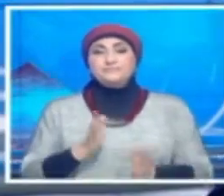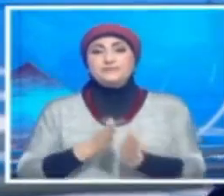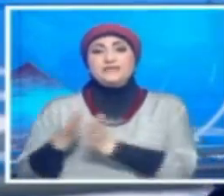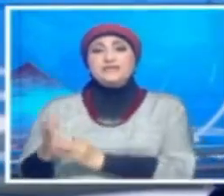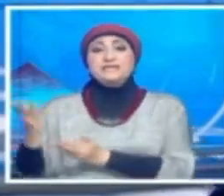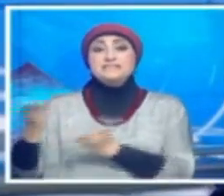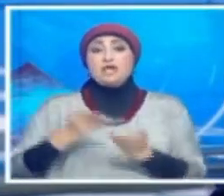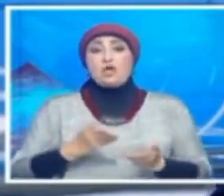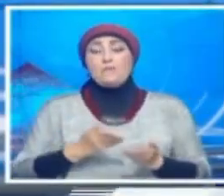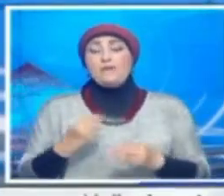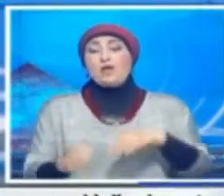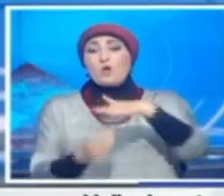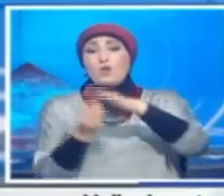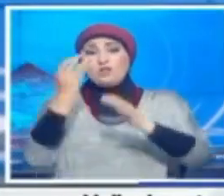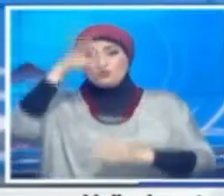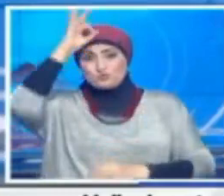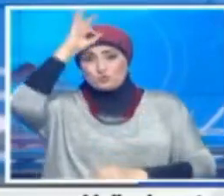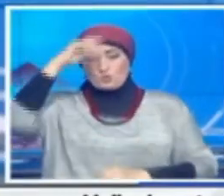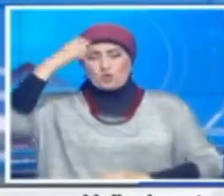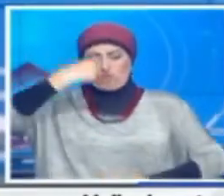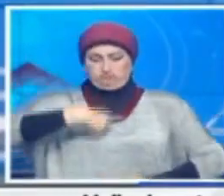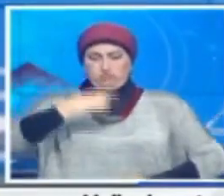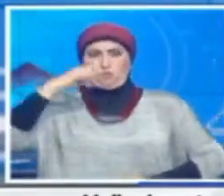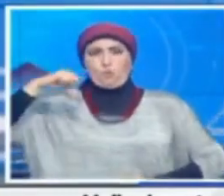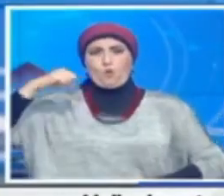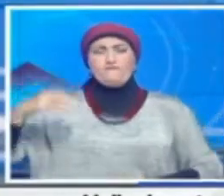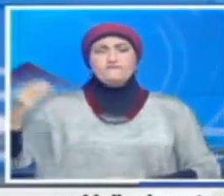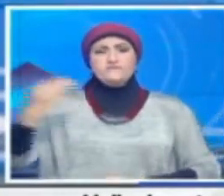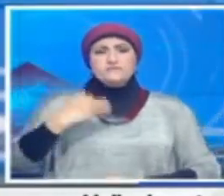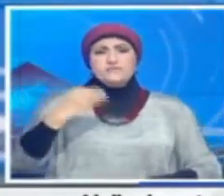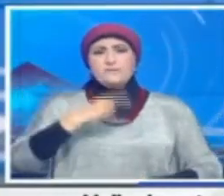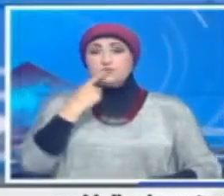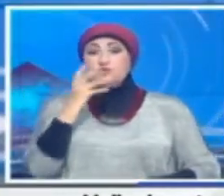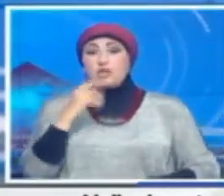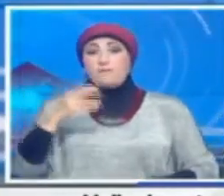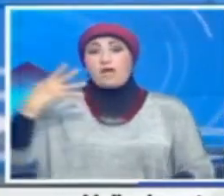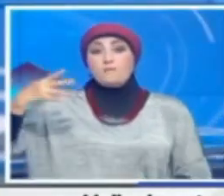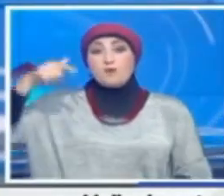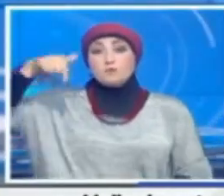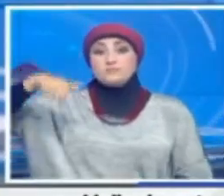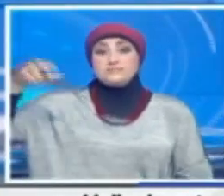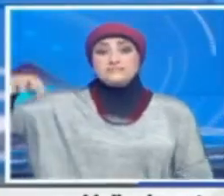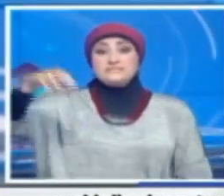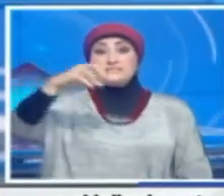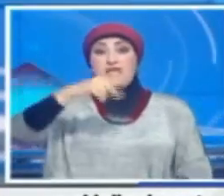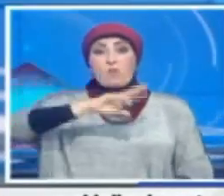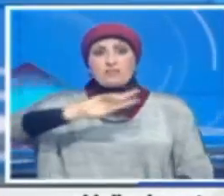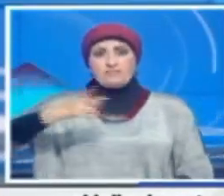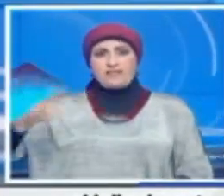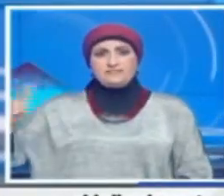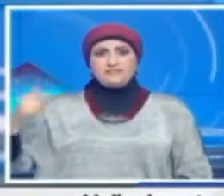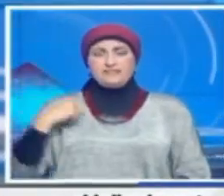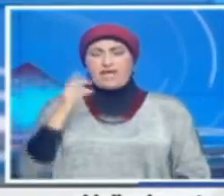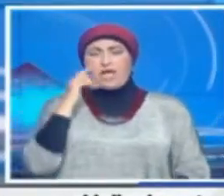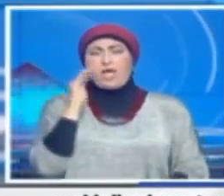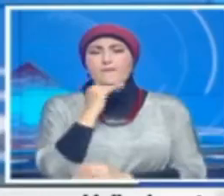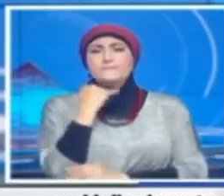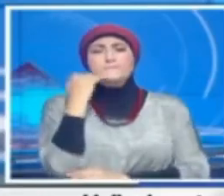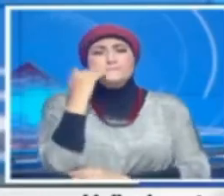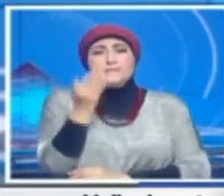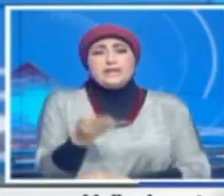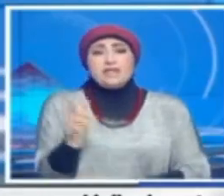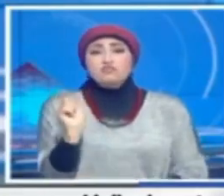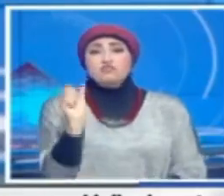استقبلت أكاديمية الشرطة وفدا من الشباب يمثلون 64 دولة من المشاركين ببرنامج منحة